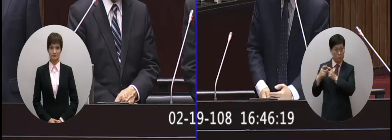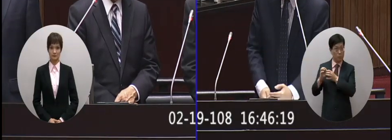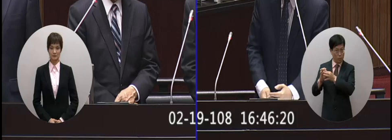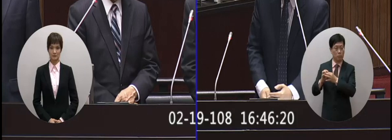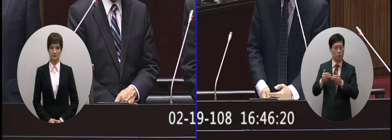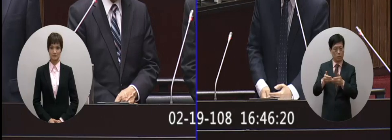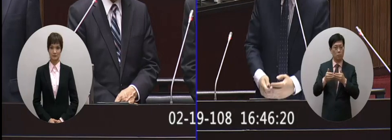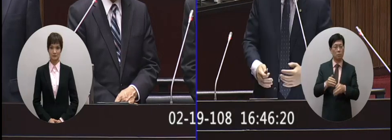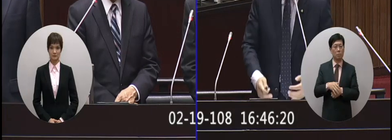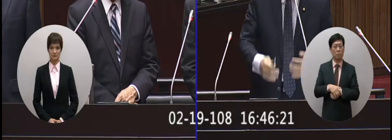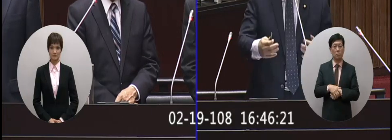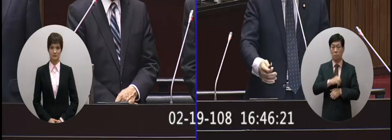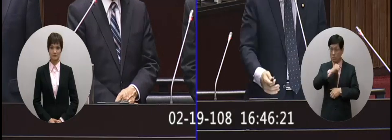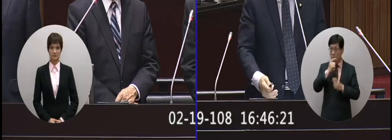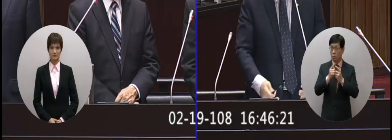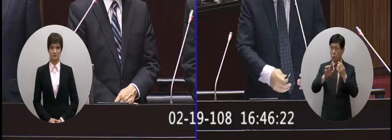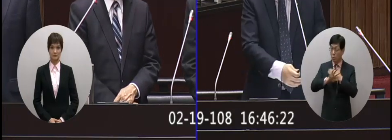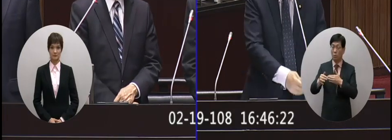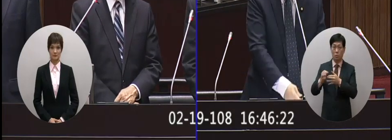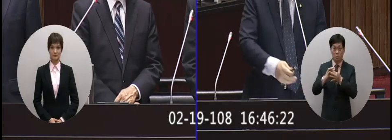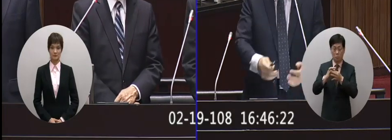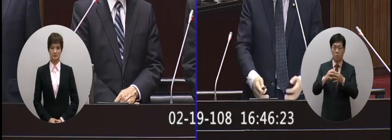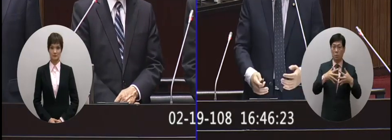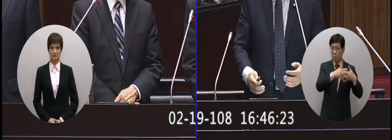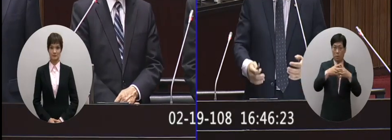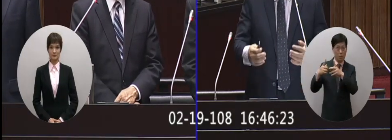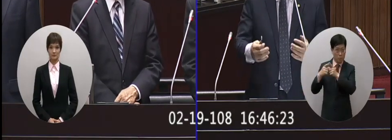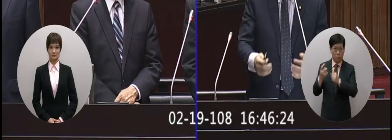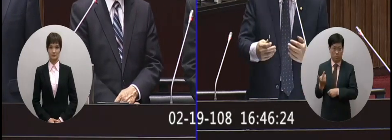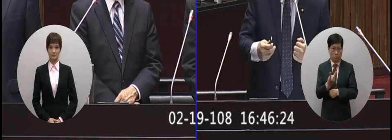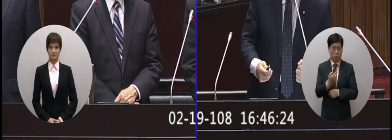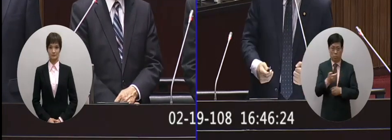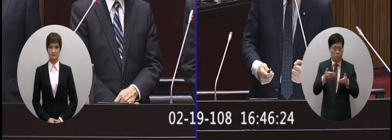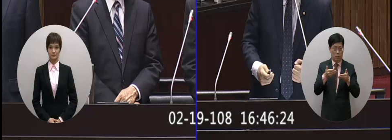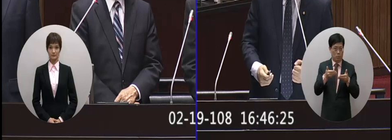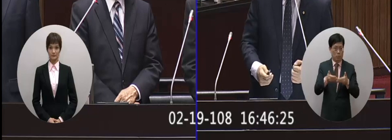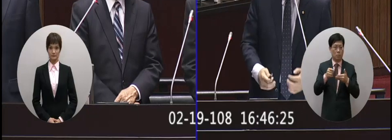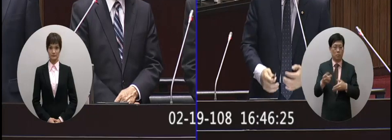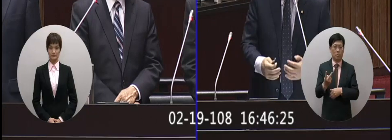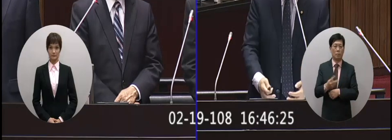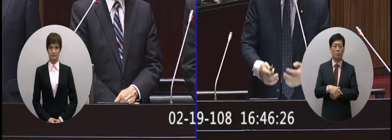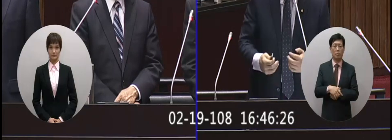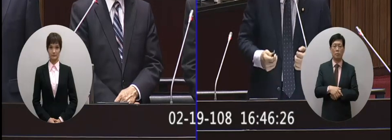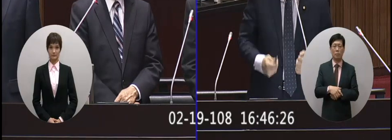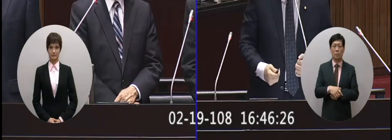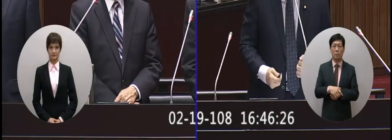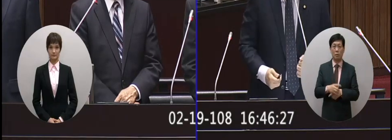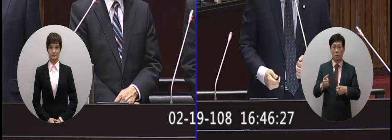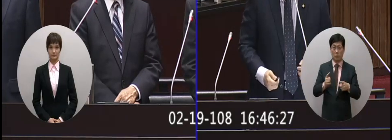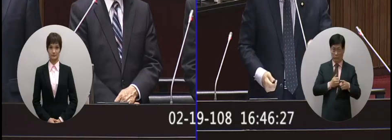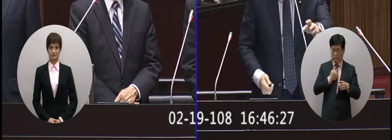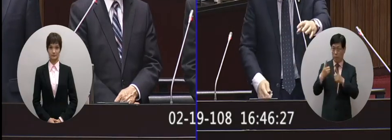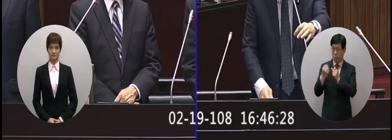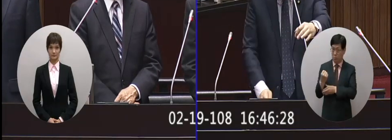也很重要。好，台湾对外关系里面，美国、日本是我们最重要的盟友。所以当然你不能极其紧重